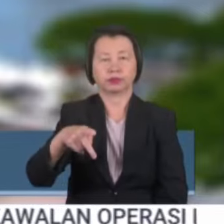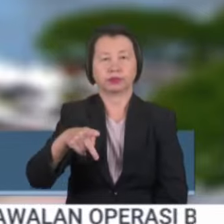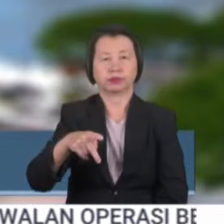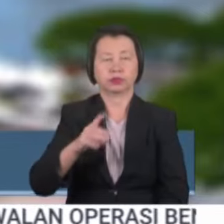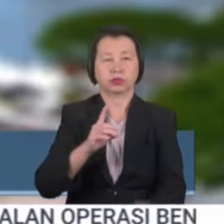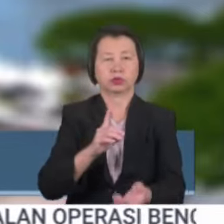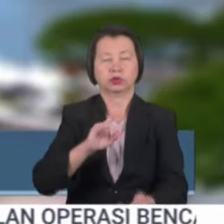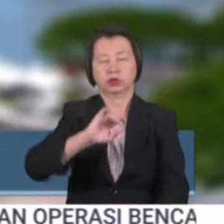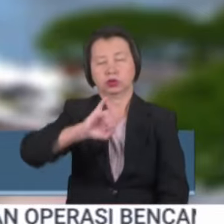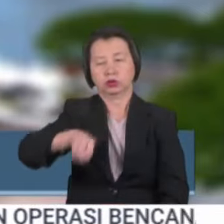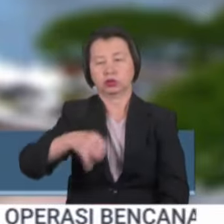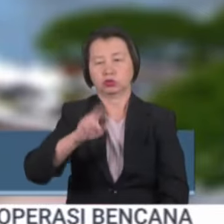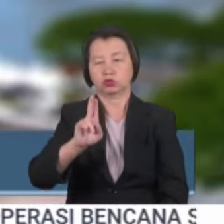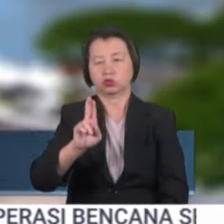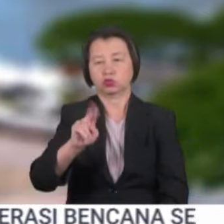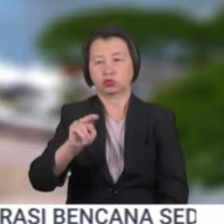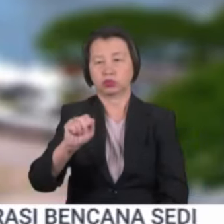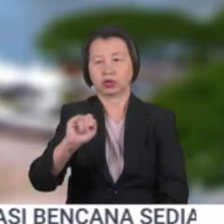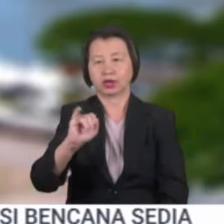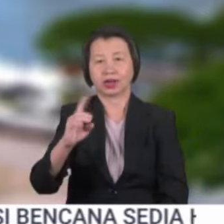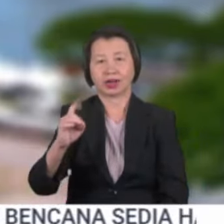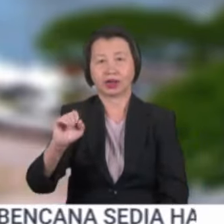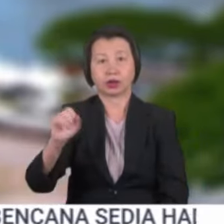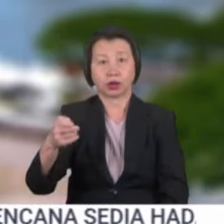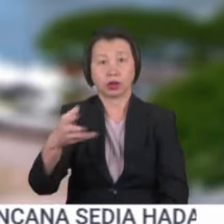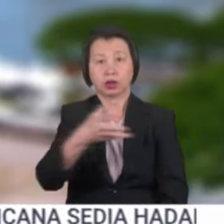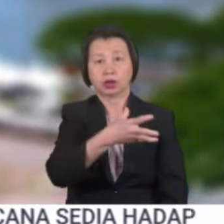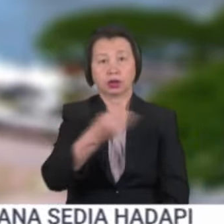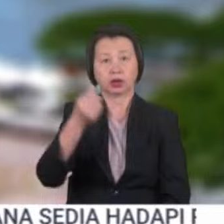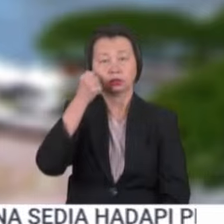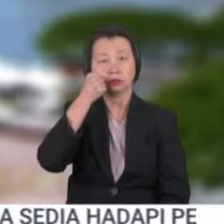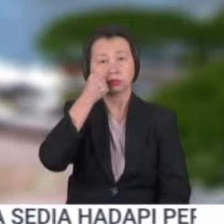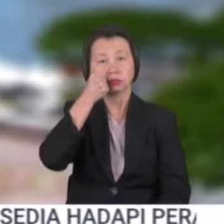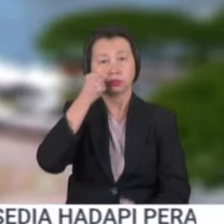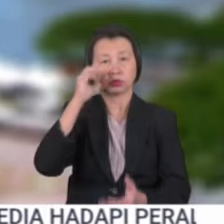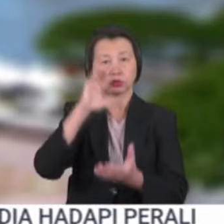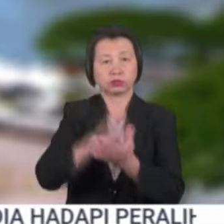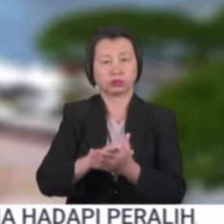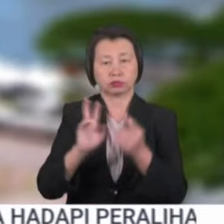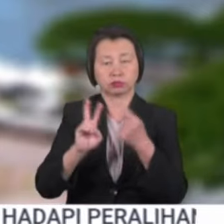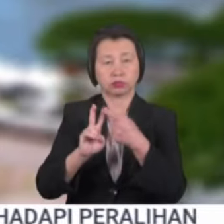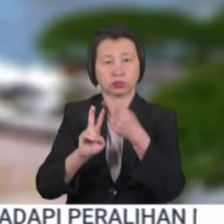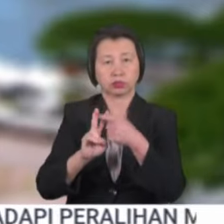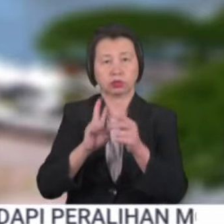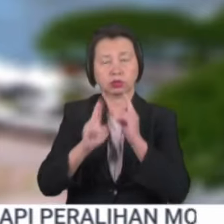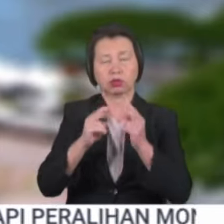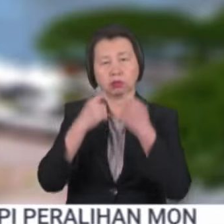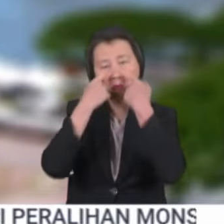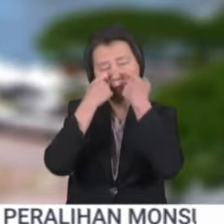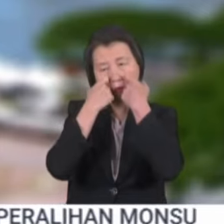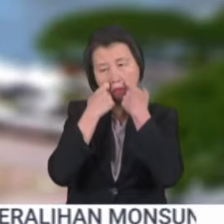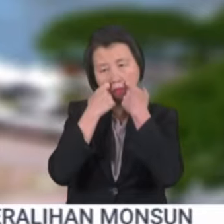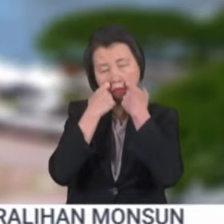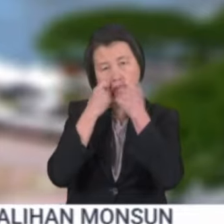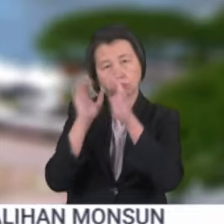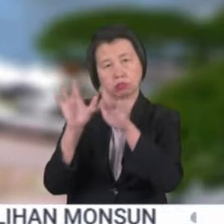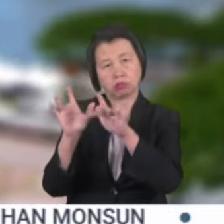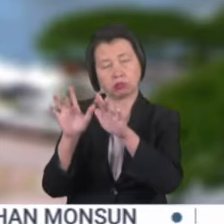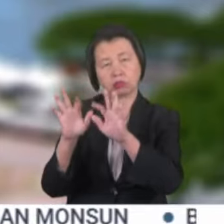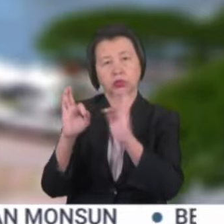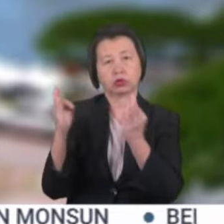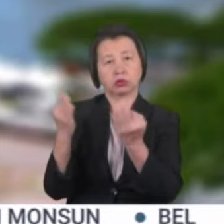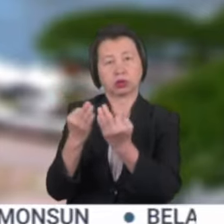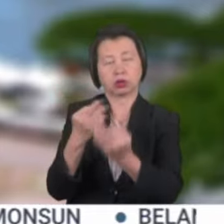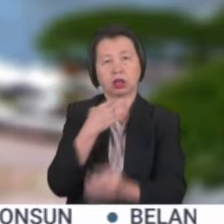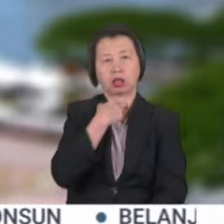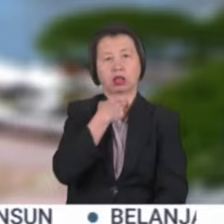Penseri Dr. Wan Junaidi Tunku Jaafar dan isteri Toh Puan Fauziah Muhammad Sanusi merakamkan rasa sedih dan simpati kepada keluarga